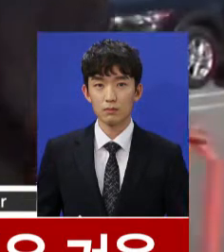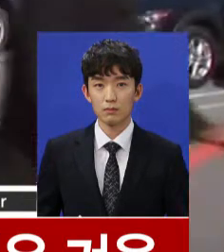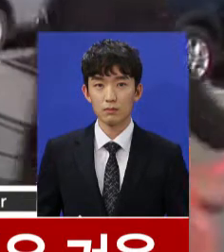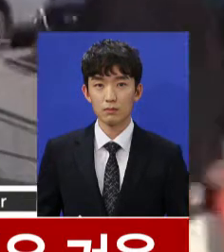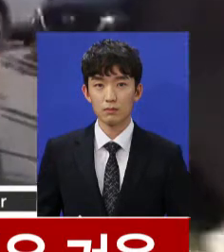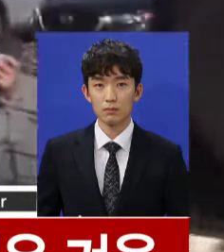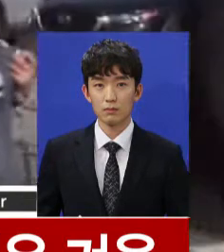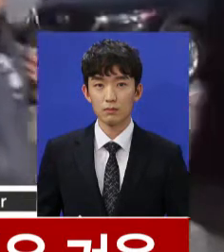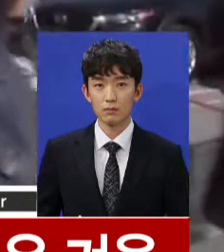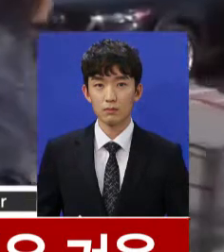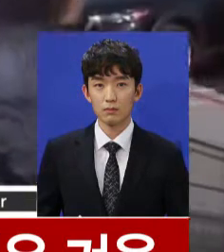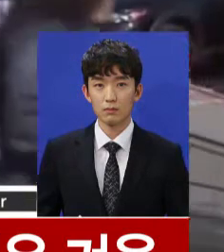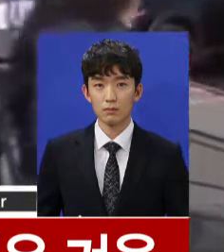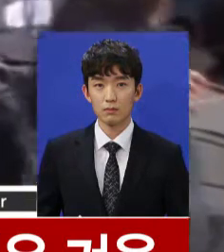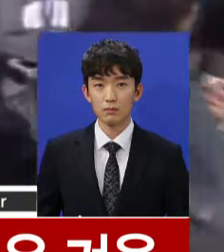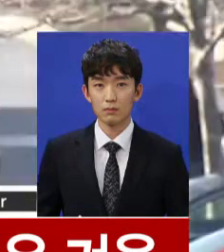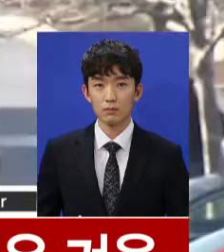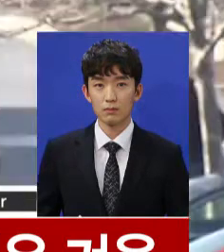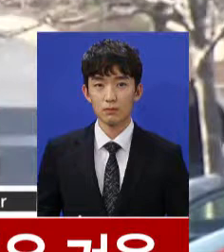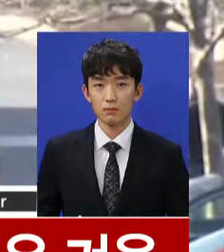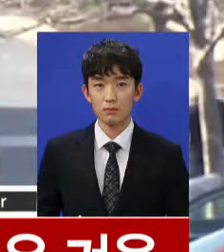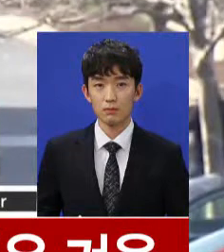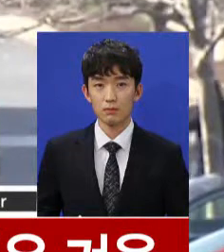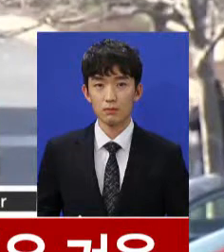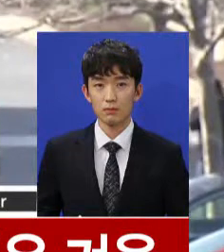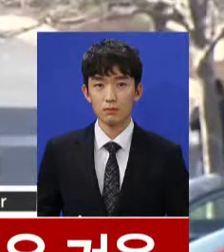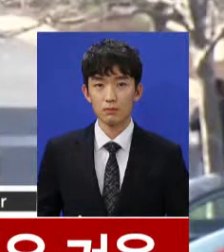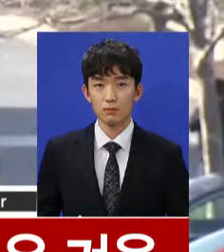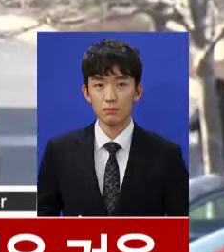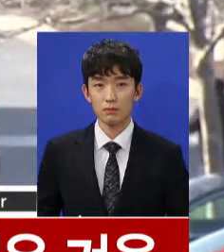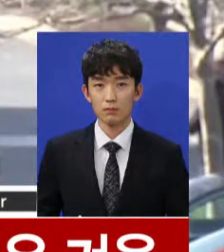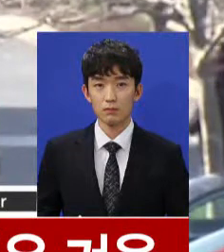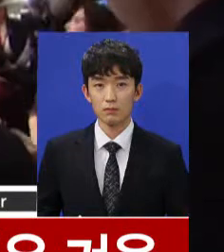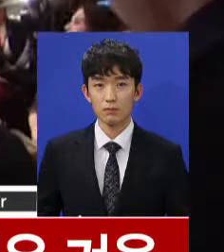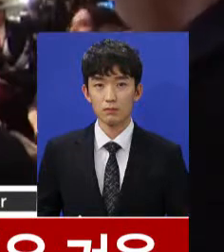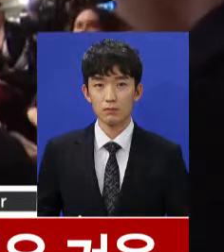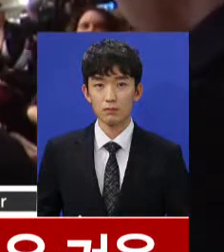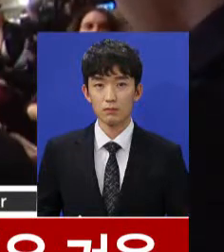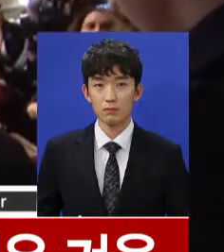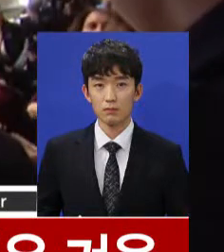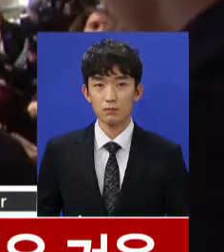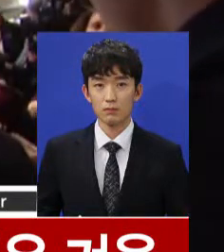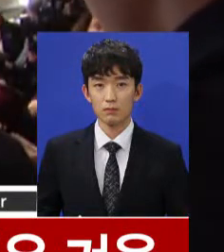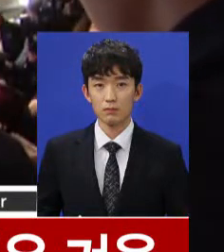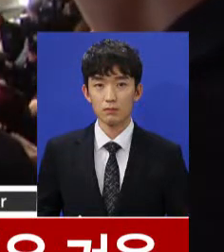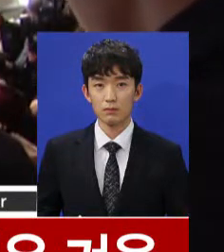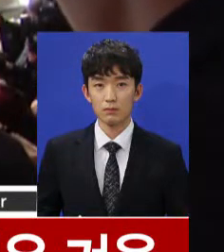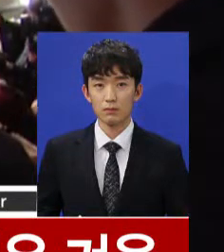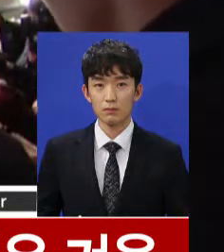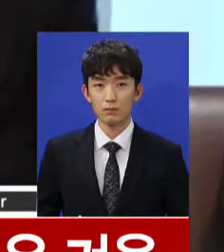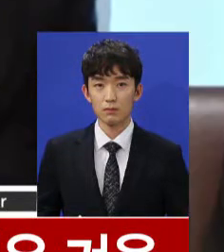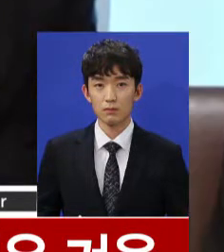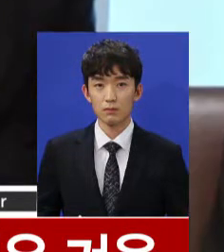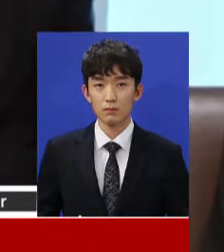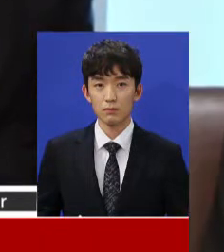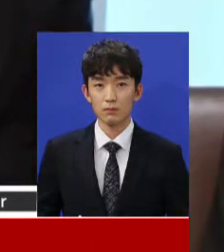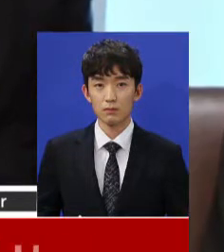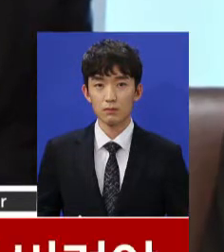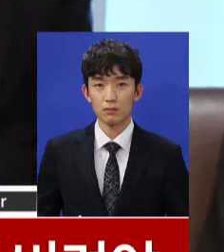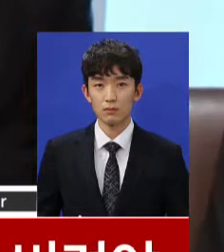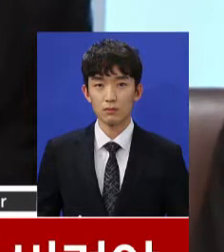명인 2위인 브라질은 겨울이라는 설명입니다. 그러면서 코로나19가 계절을 탈 것이라는 고정관념